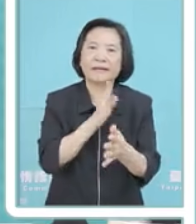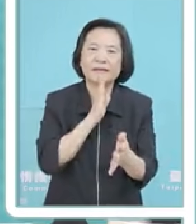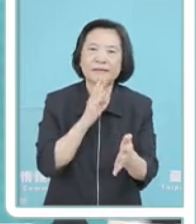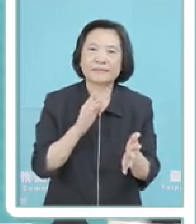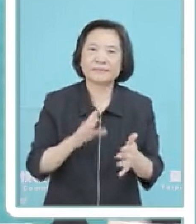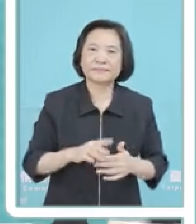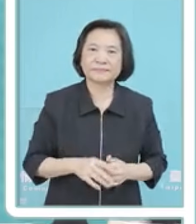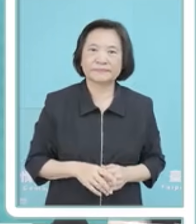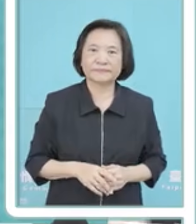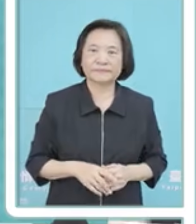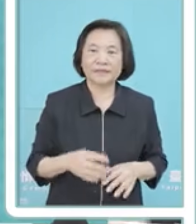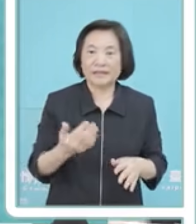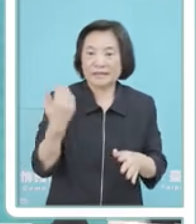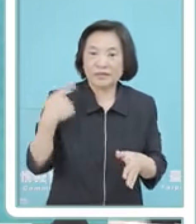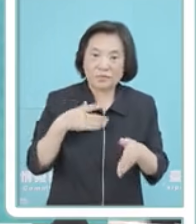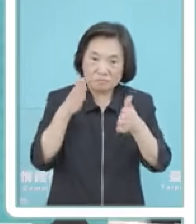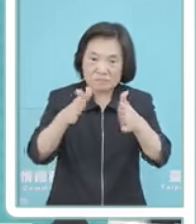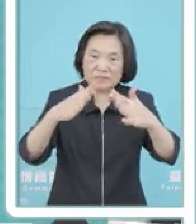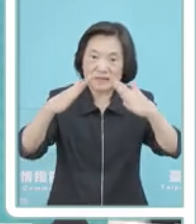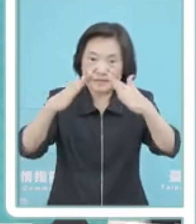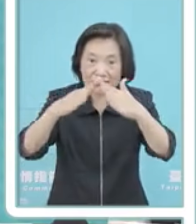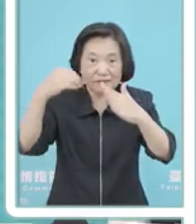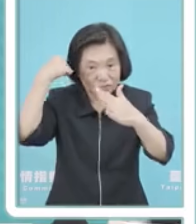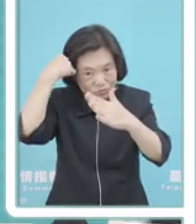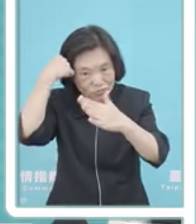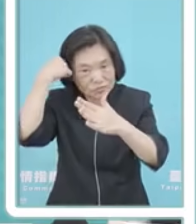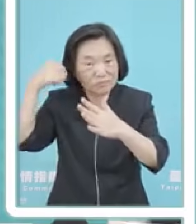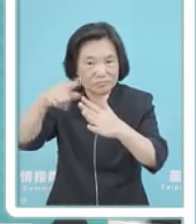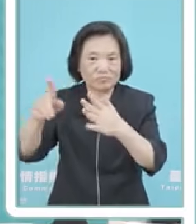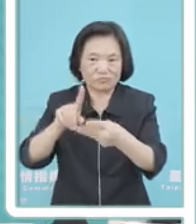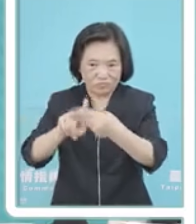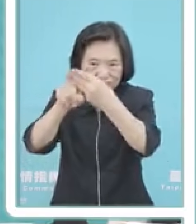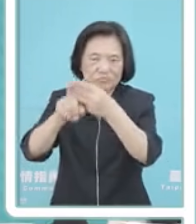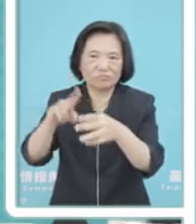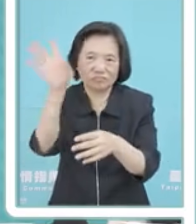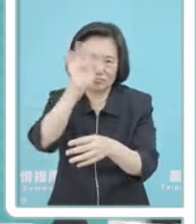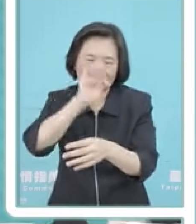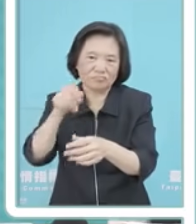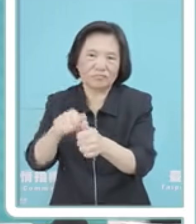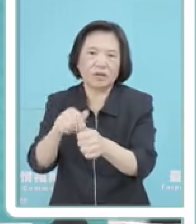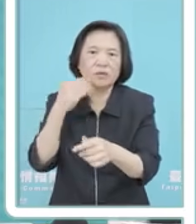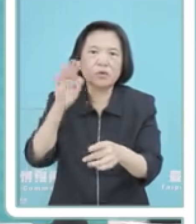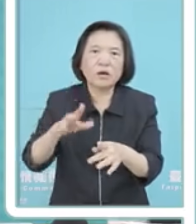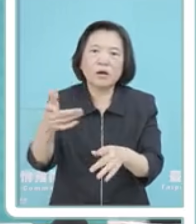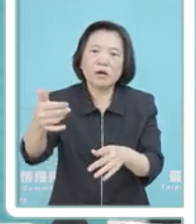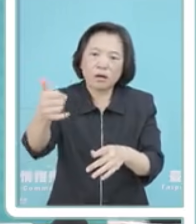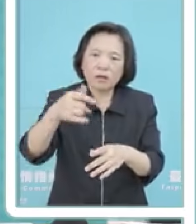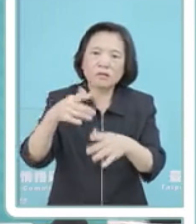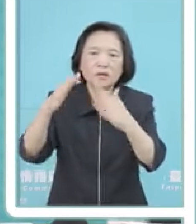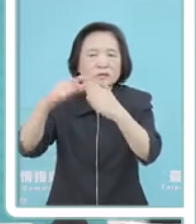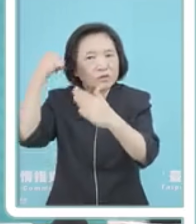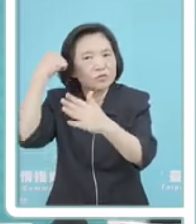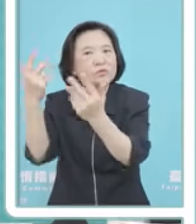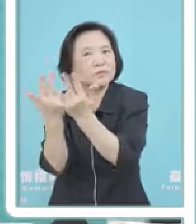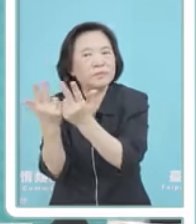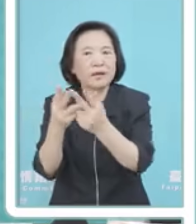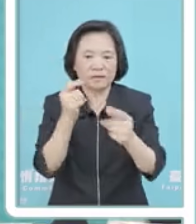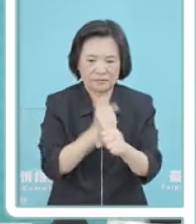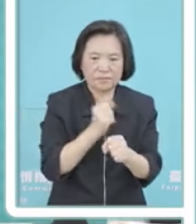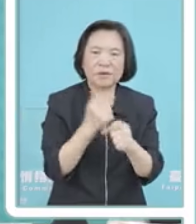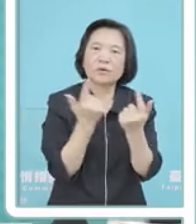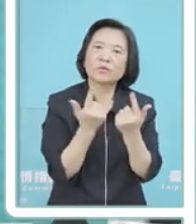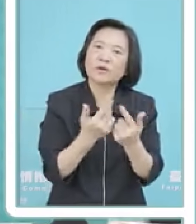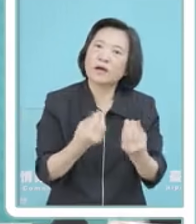以居住地为主的疫调系统哦，坦白讲，遇到这种跨县市活动的人，你知道